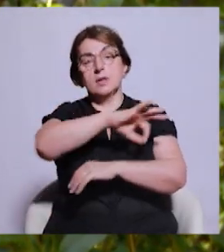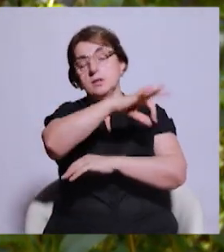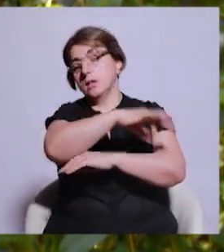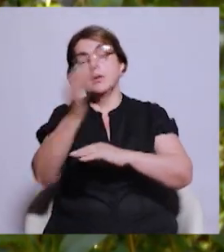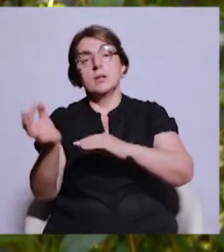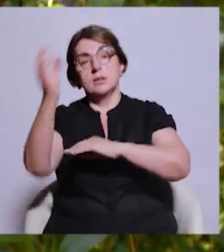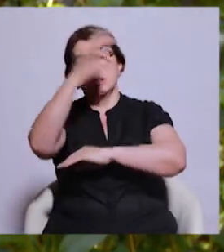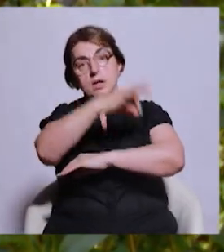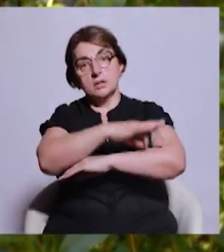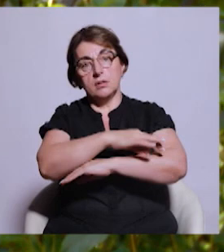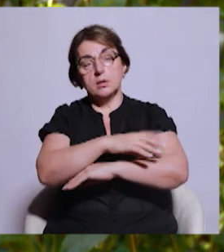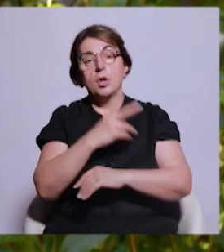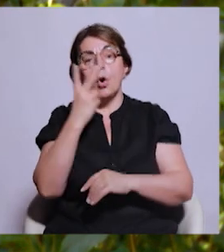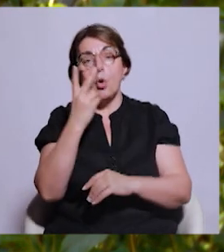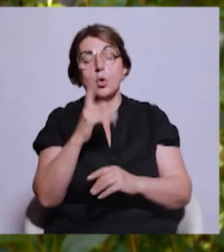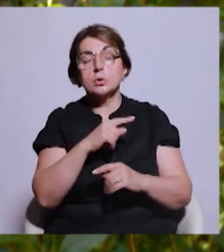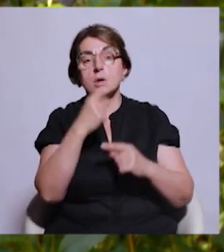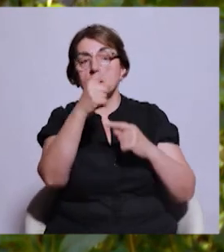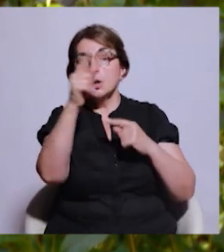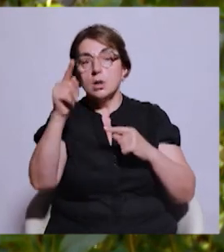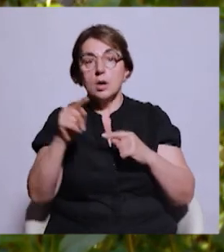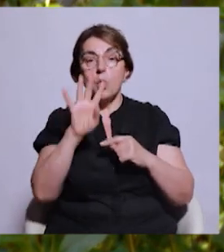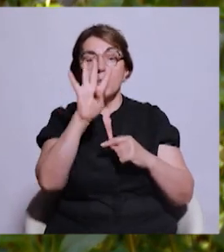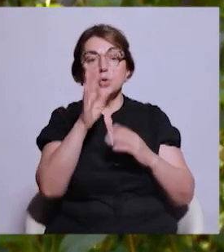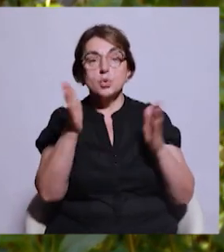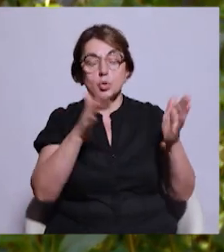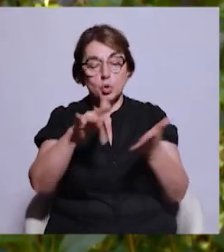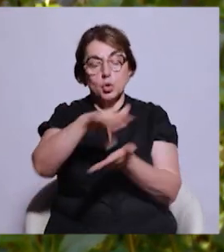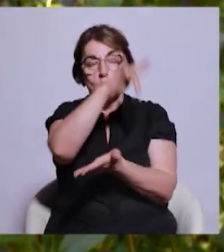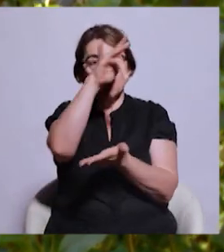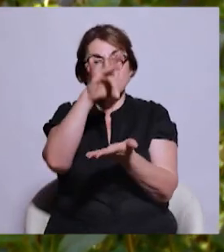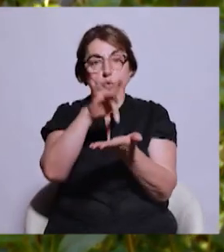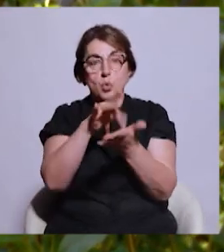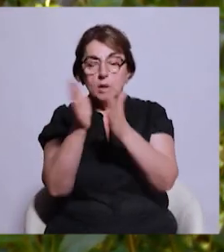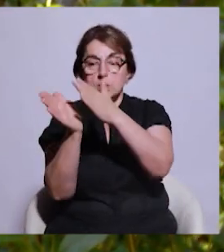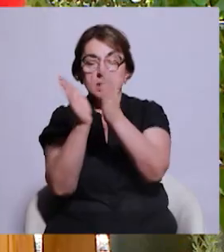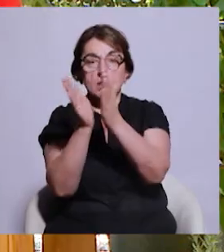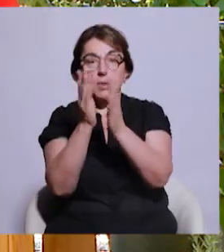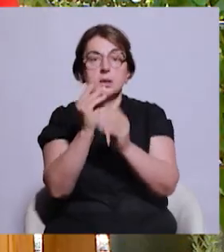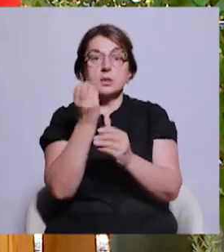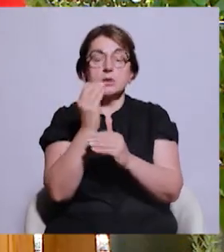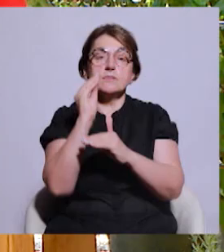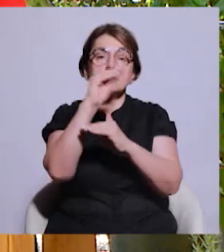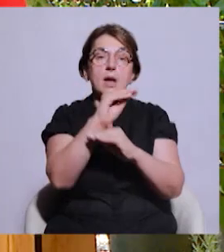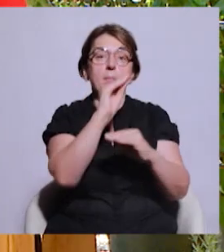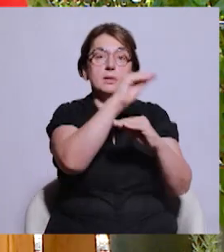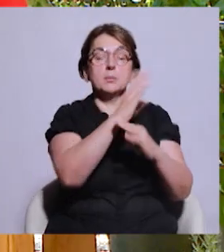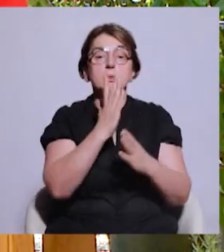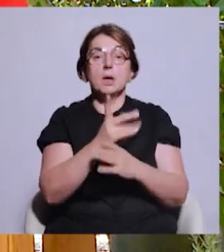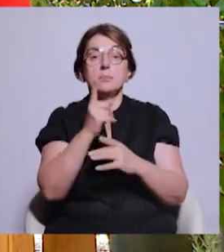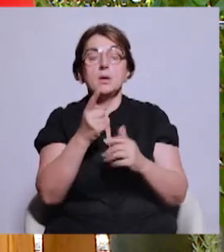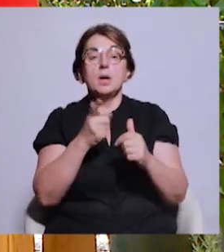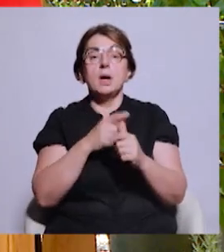დეასოთი. ასევე ოთხ ძირითად მხარეს შორის, ანუ კუთხეს შორის შუალედური მხარეები არსებობს, ანუ დამატებითი